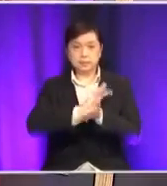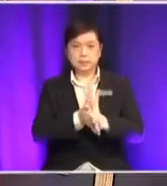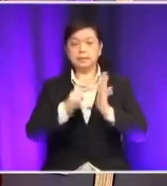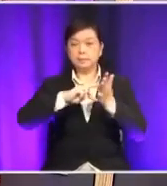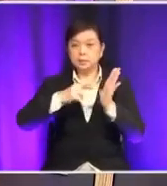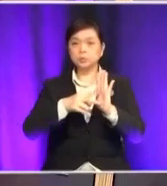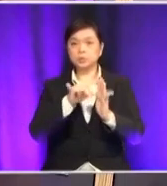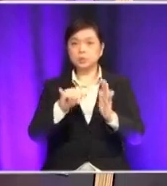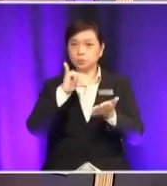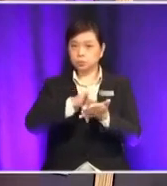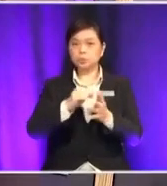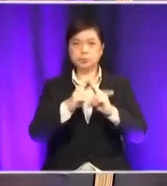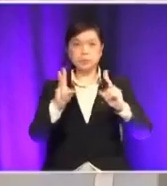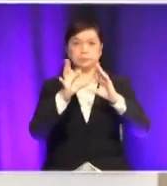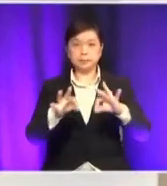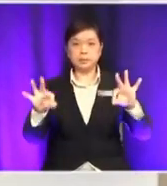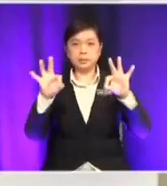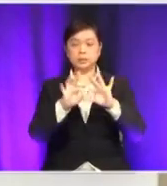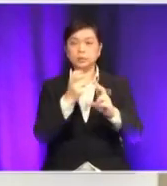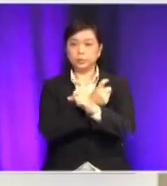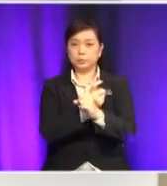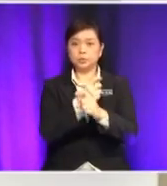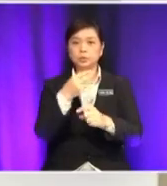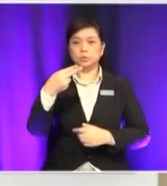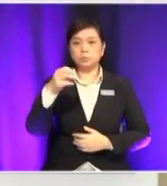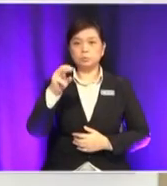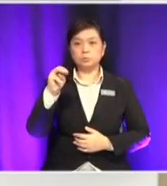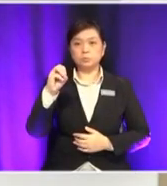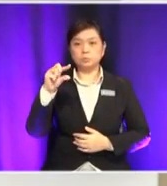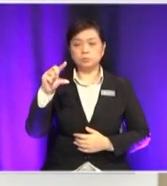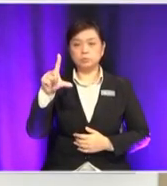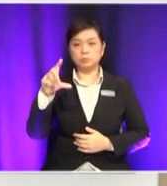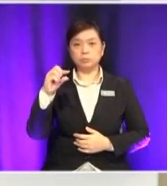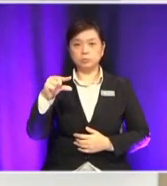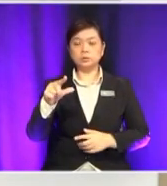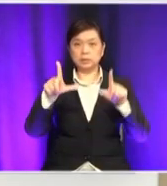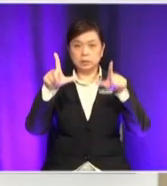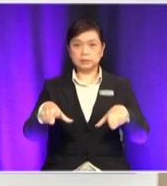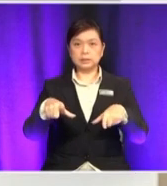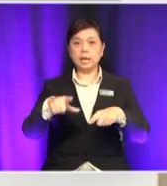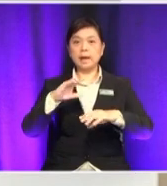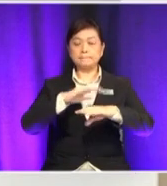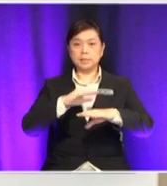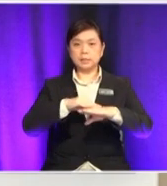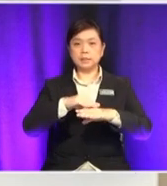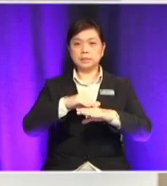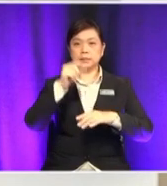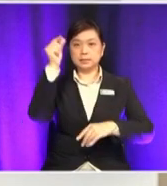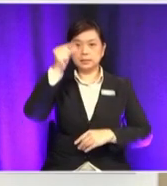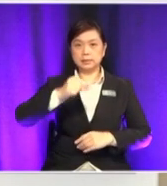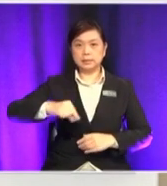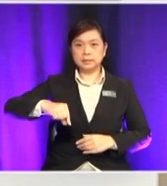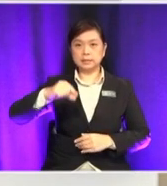ya setiap satu Kromosom homolog terikat pada gentian gelendong Oke gantian gelondong itu adalah Nampak tak yang